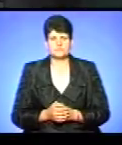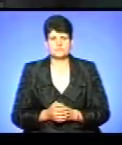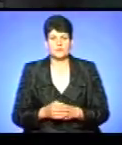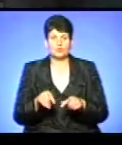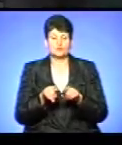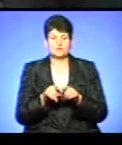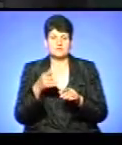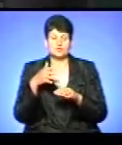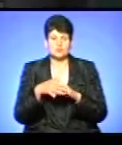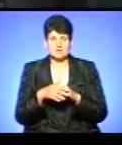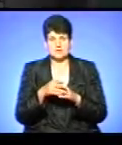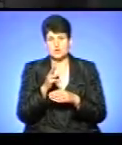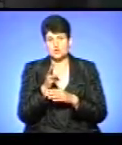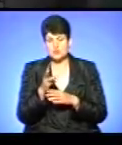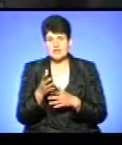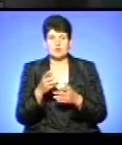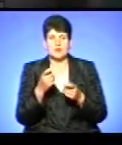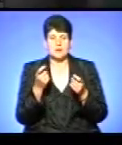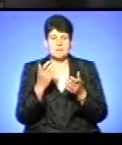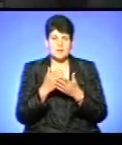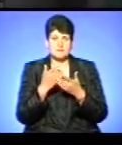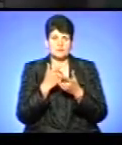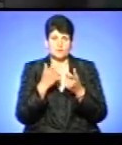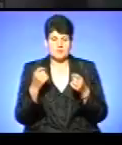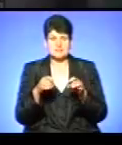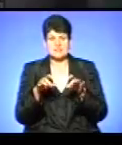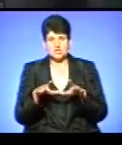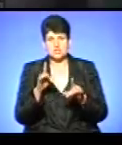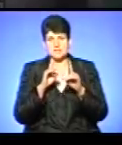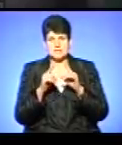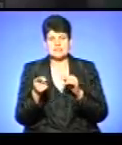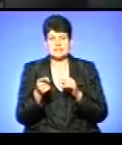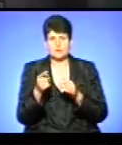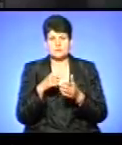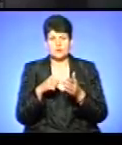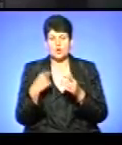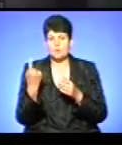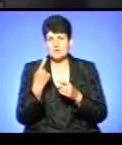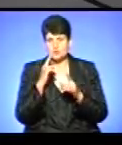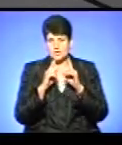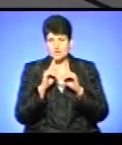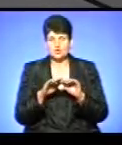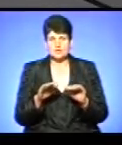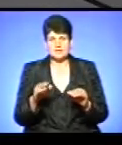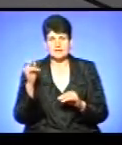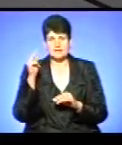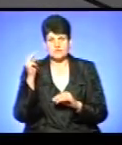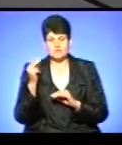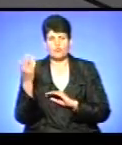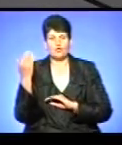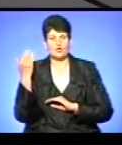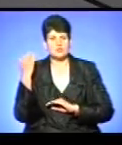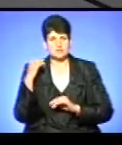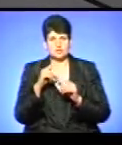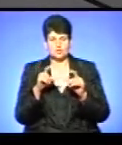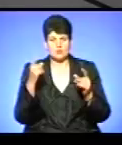Тож, як ми зрозуміли із сюжету і мали інформацію з рішення сесії Тернопільської обласної ради, що діти, які навчалися в колишній